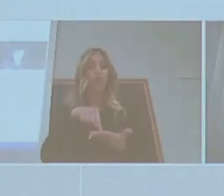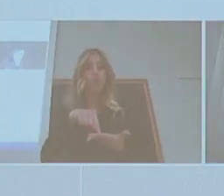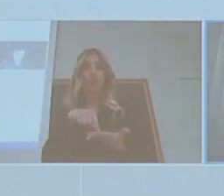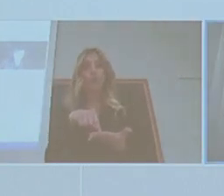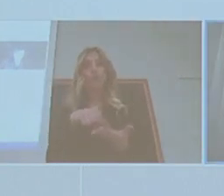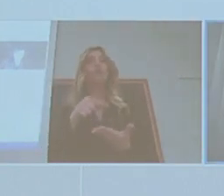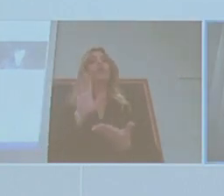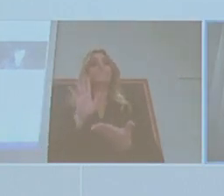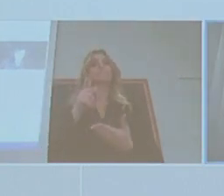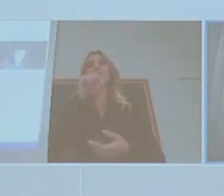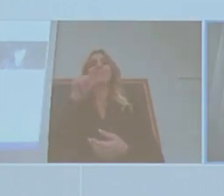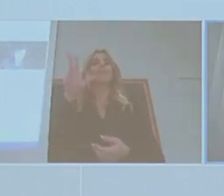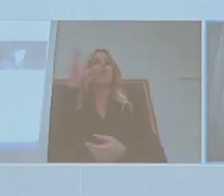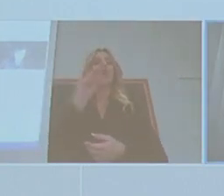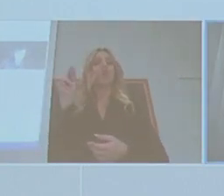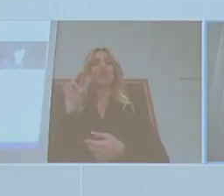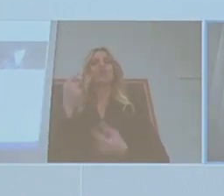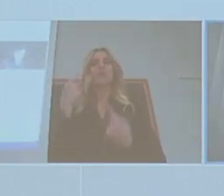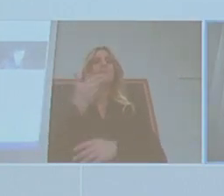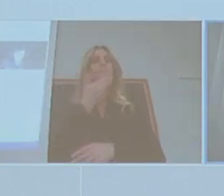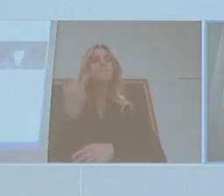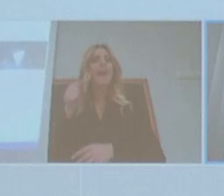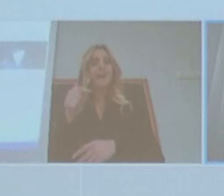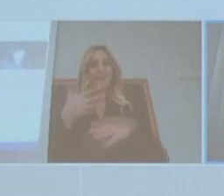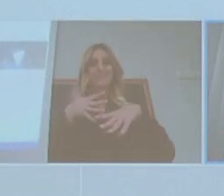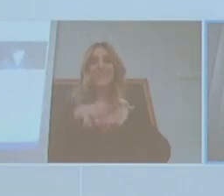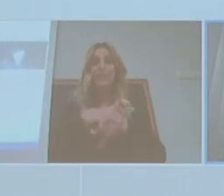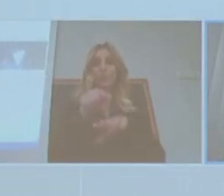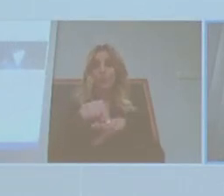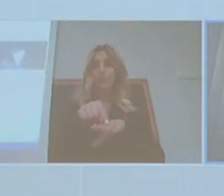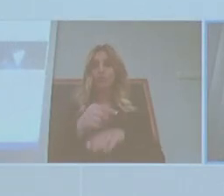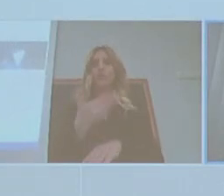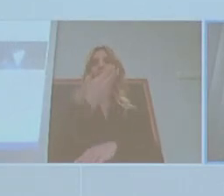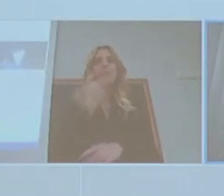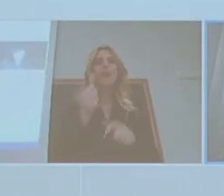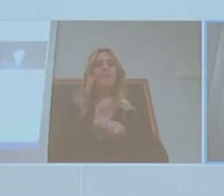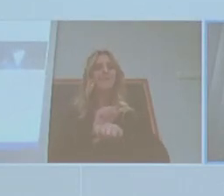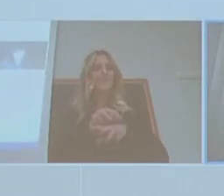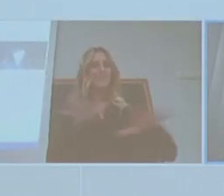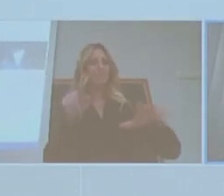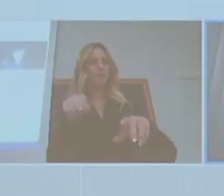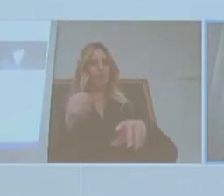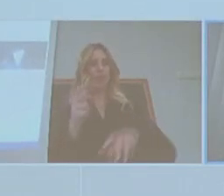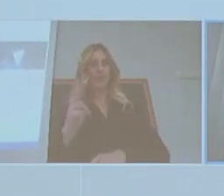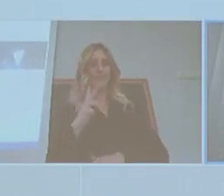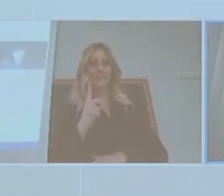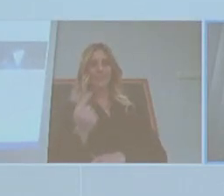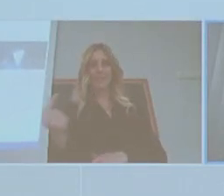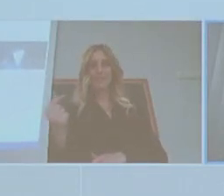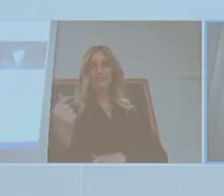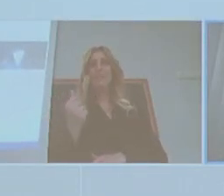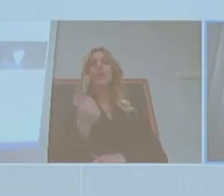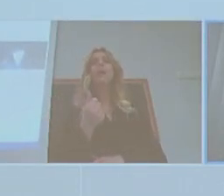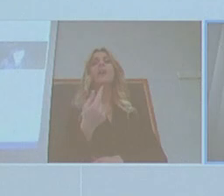occorre riconoscere che questa mancata inclusione e questa mancata diffusione della ricchezza è da attribuire